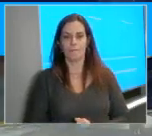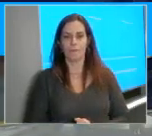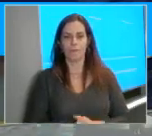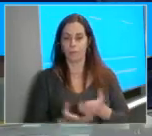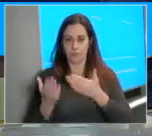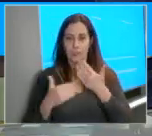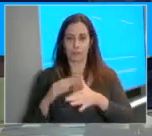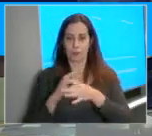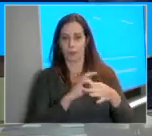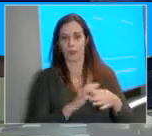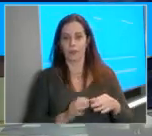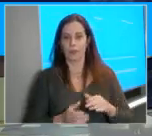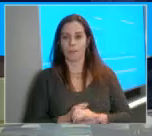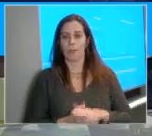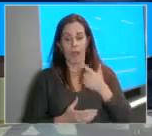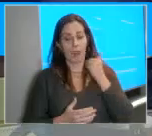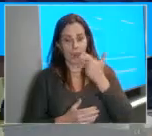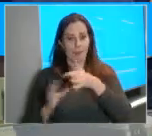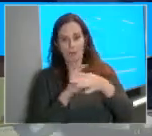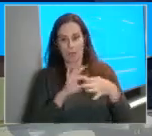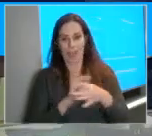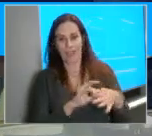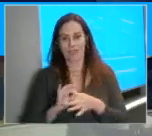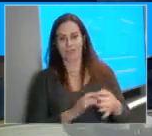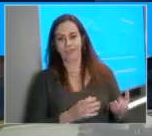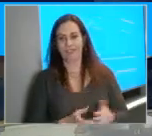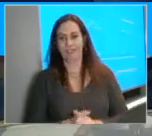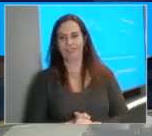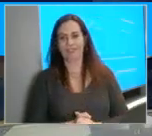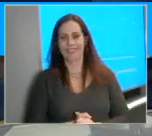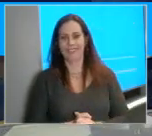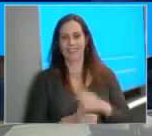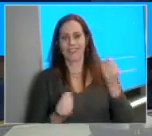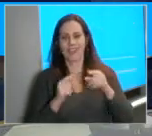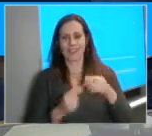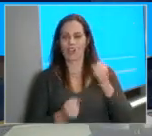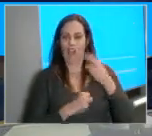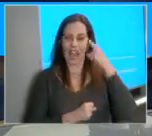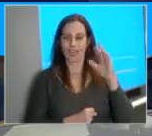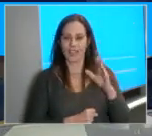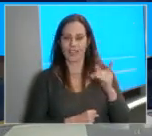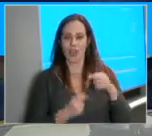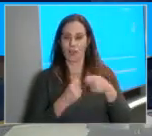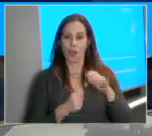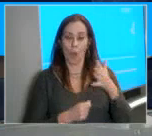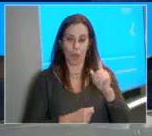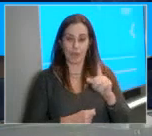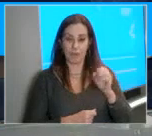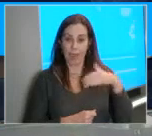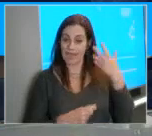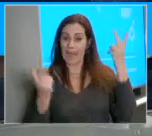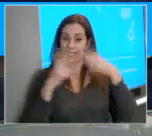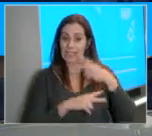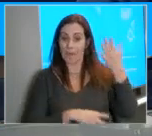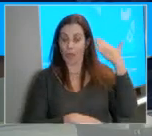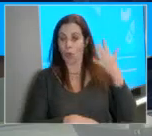במשפט. תשלים, אתה כבר... אם היה... לא, רגע, אבל היא עוד מעט בורחת. העניין הוא שכזה דבר, קשה לדעת, כרגע זה לא רלוונטי, אבל יכול להיות שאם היה